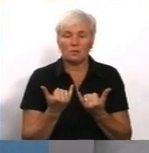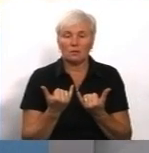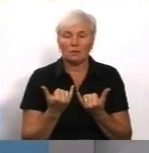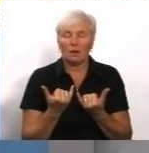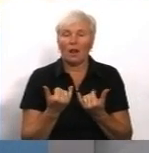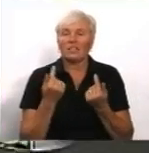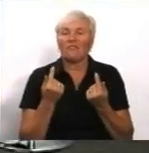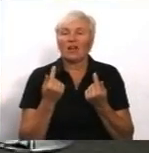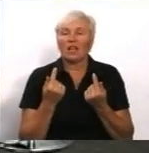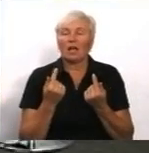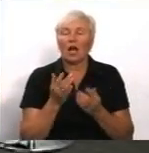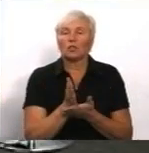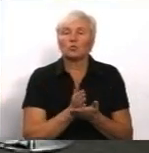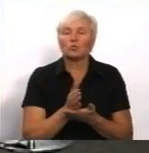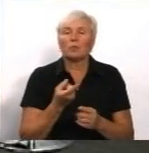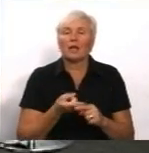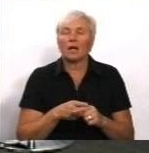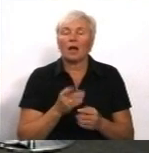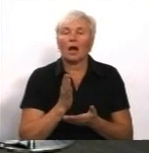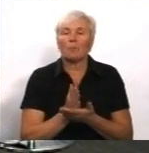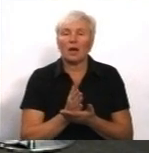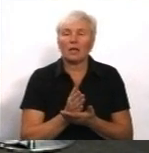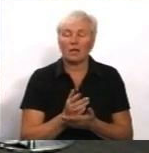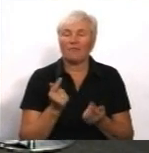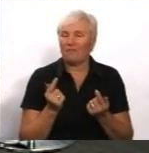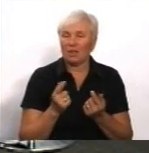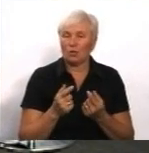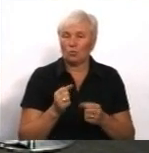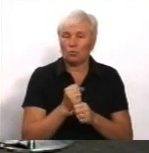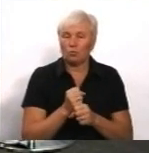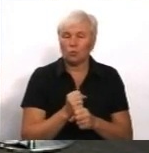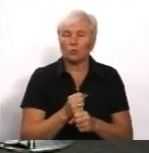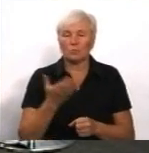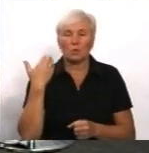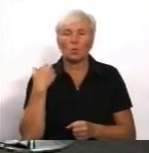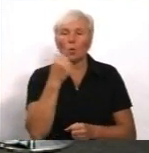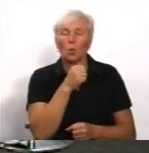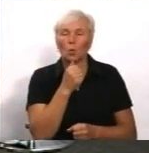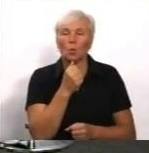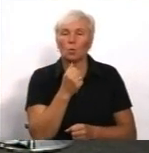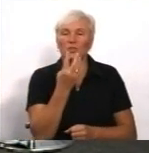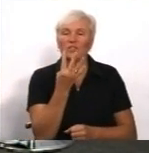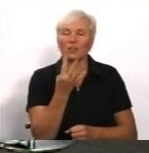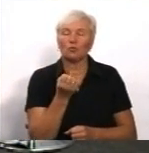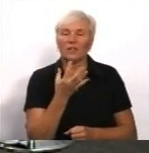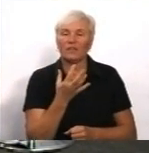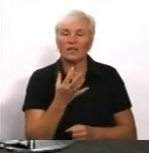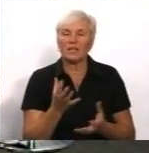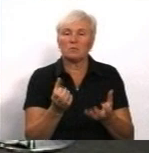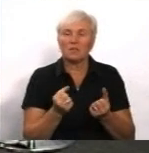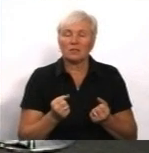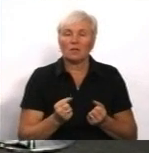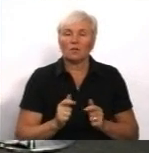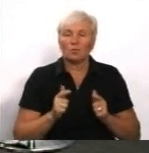велика служба, яка має великі повноваження. Тим більше, що з минулого року, з 4 квітня, з прийняттям чи вступом в